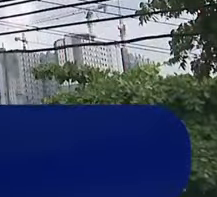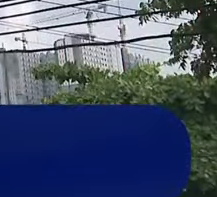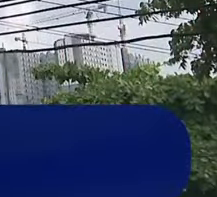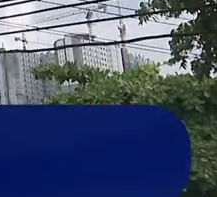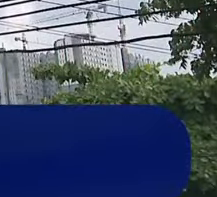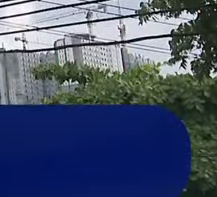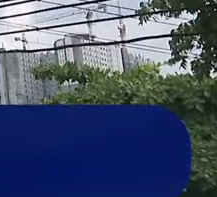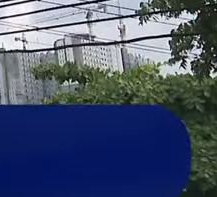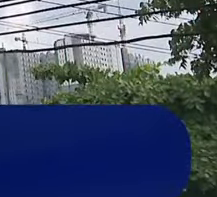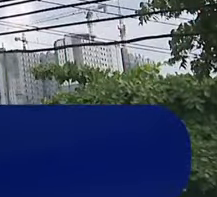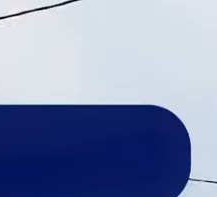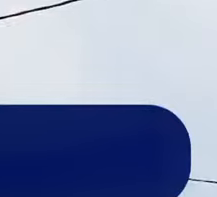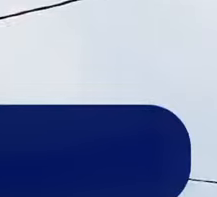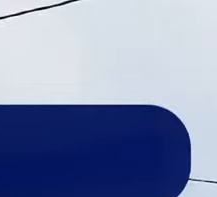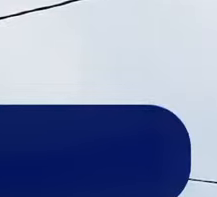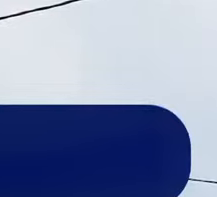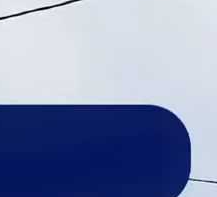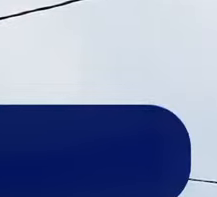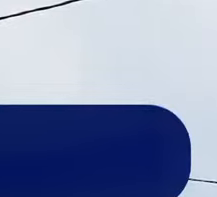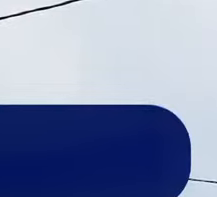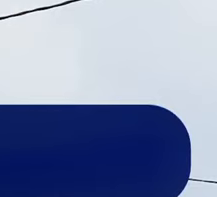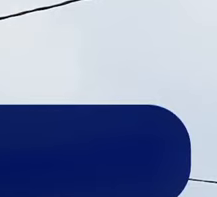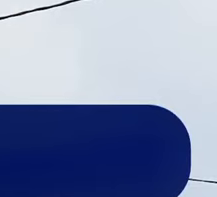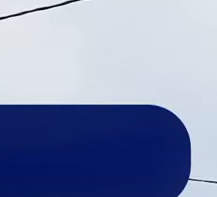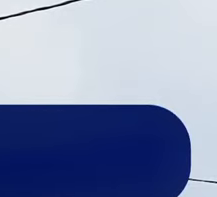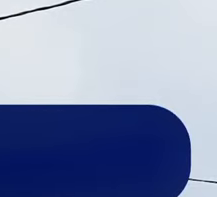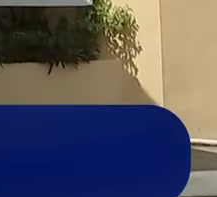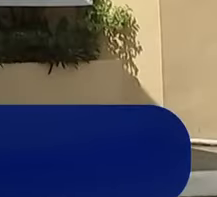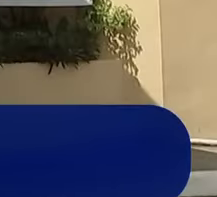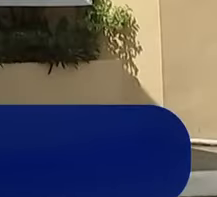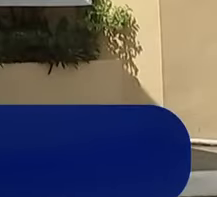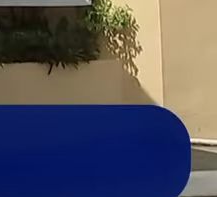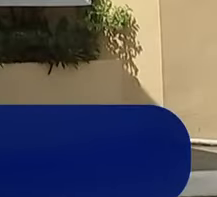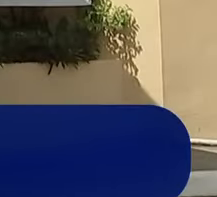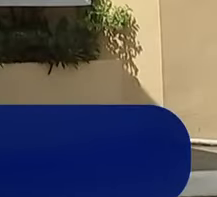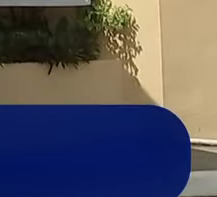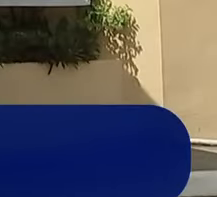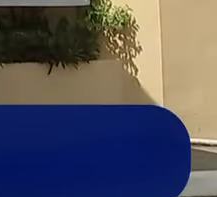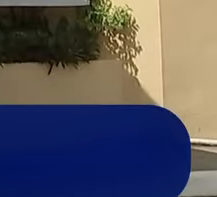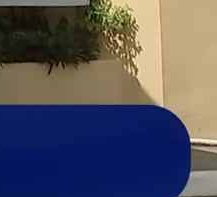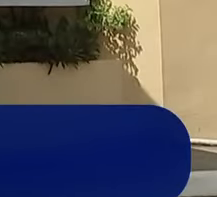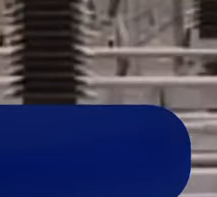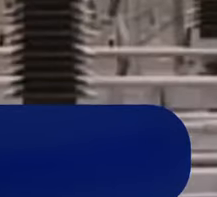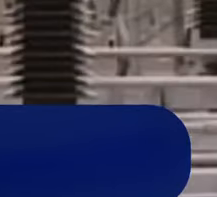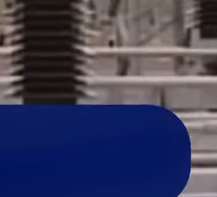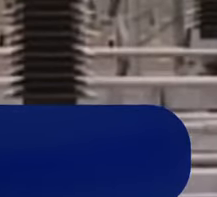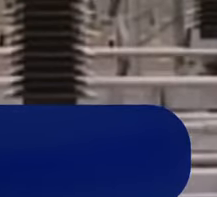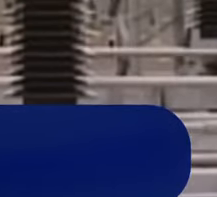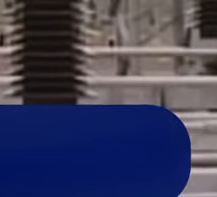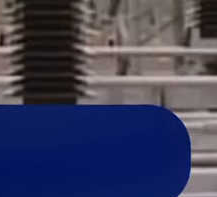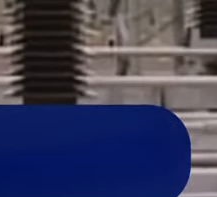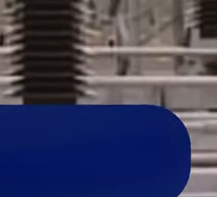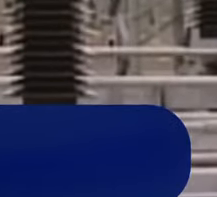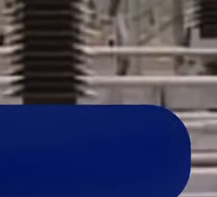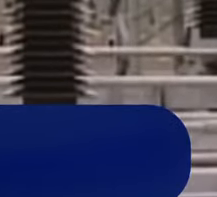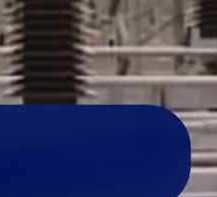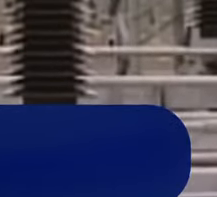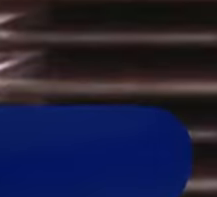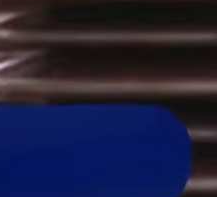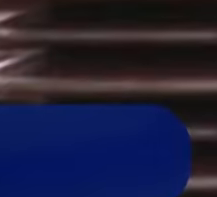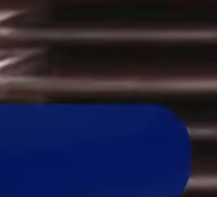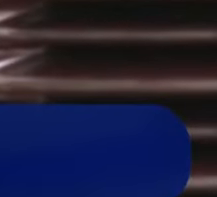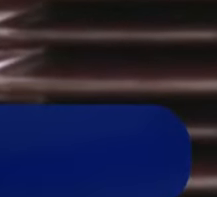Reserbang kuryente sa Luzon at Visayas, manipis pa rin. Department of Energy, iniimbestigahan ang sabay-sabay